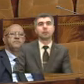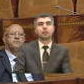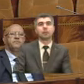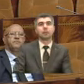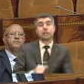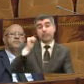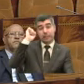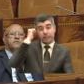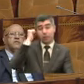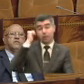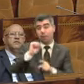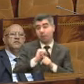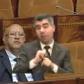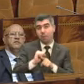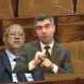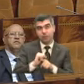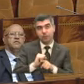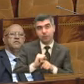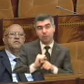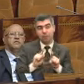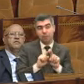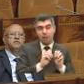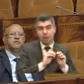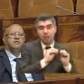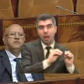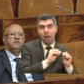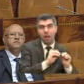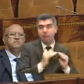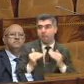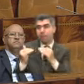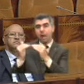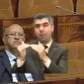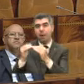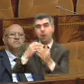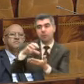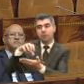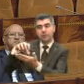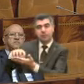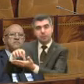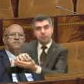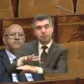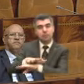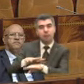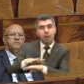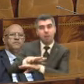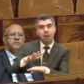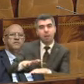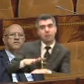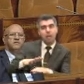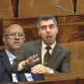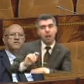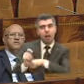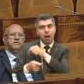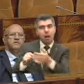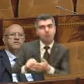اللي يمكننا خصنا نعطيو لابد ما خصها توالم الخصوصيات ديال كل جهه او كل اقليم وكل جماعه.